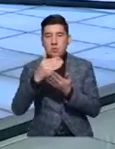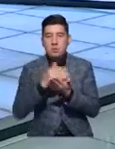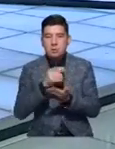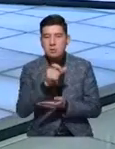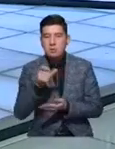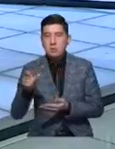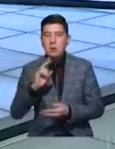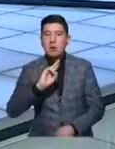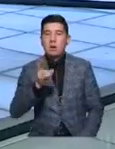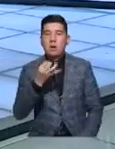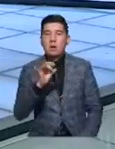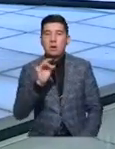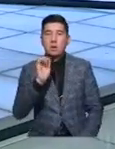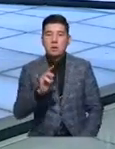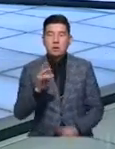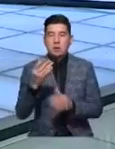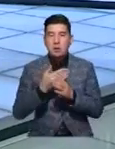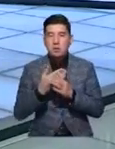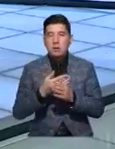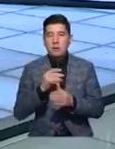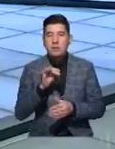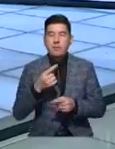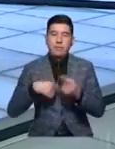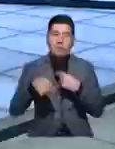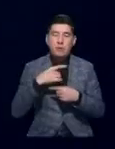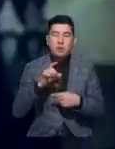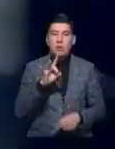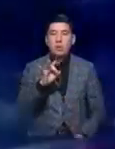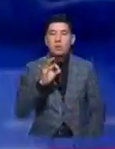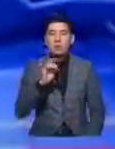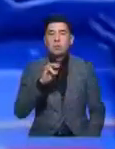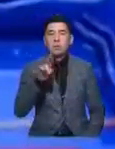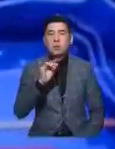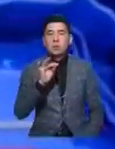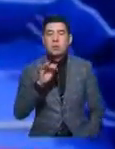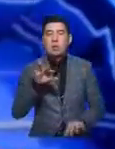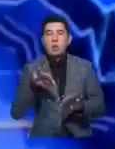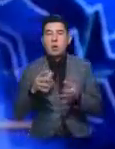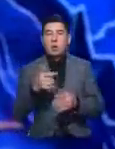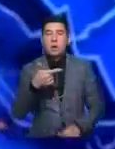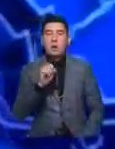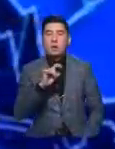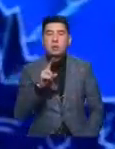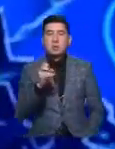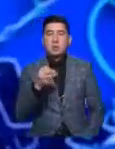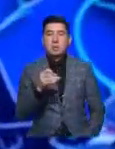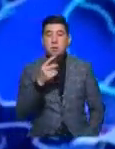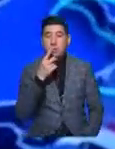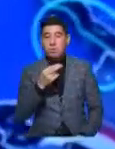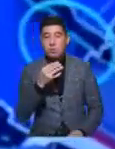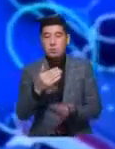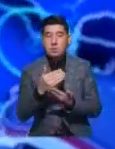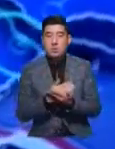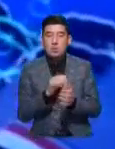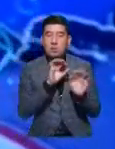правительство направит эвакуационный борт, который вернет их на родину. Тем временем обстановка в Газе накаляется. Несмотря на призывы о